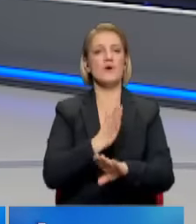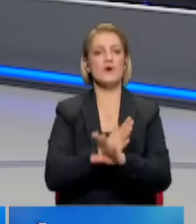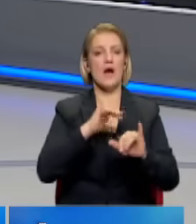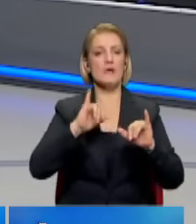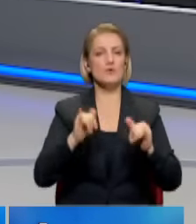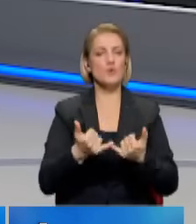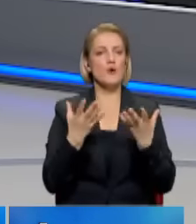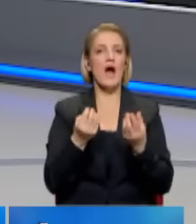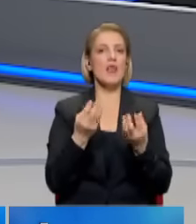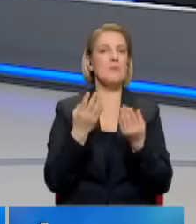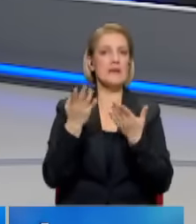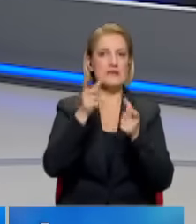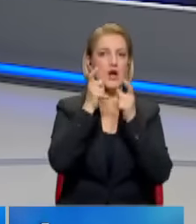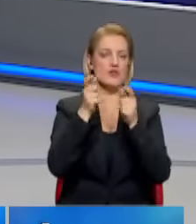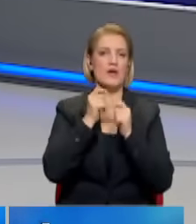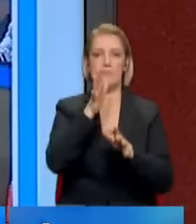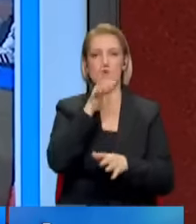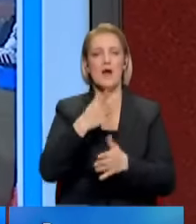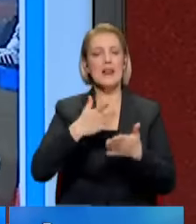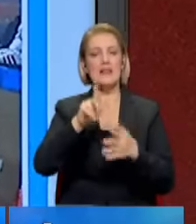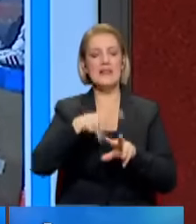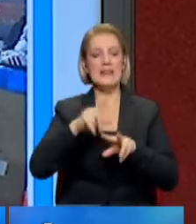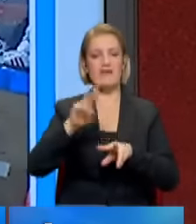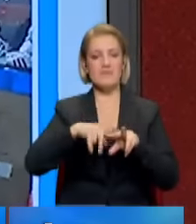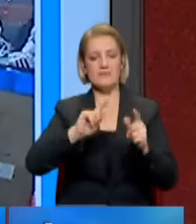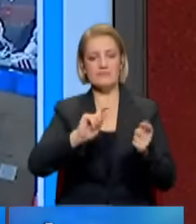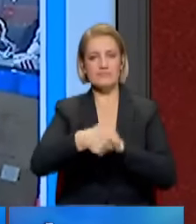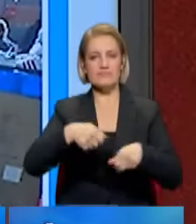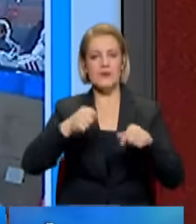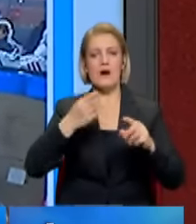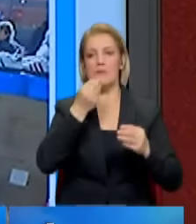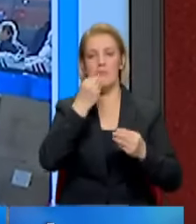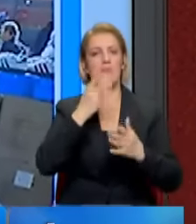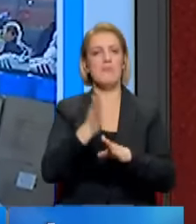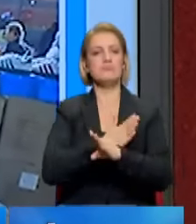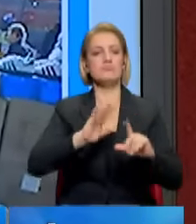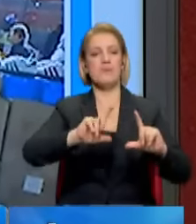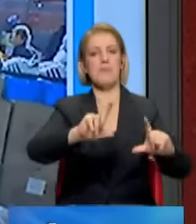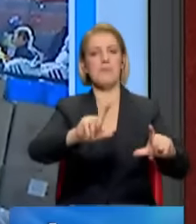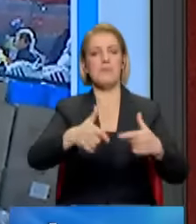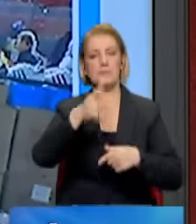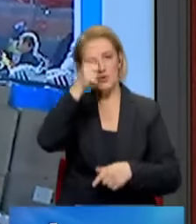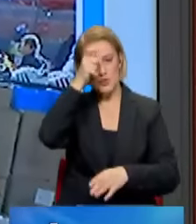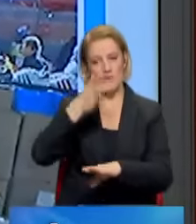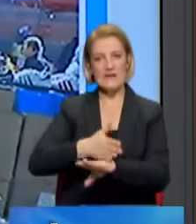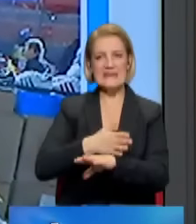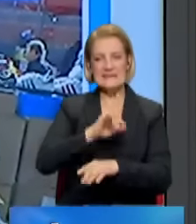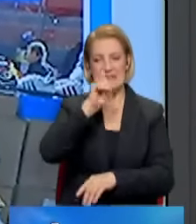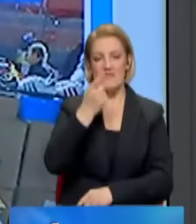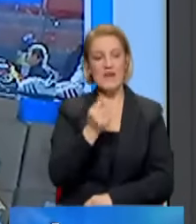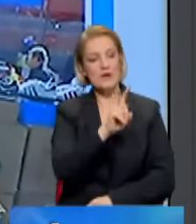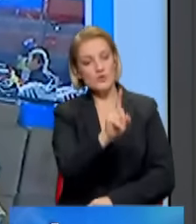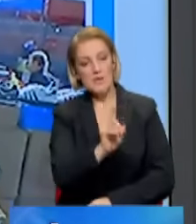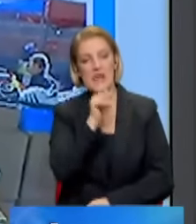yoğunluğu dikkat çekti. Bulgarlar bozdurdukları levalarla çantalar dolusu alışveriş yaparken birkaç Türk vatandaşının sadece fiyat